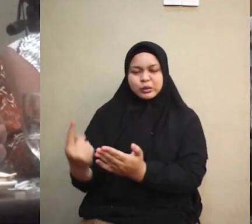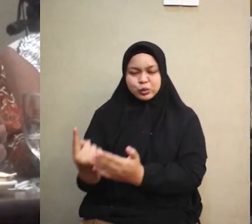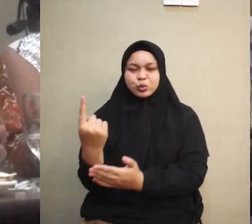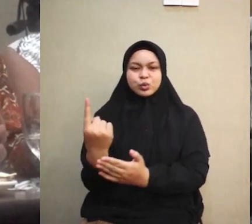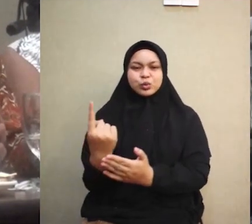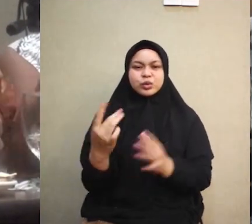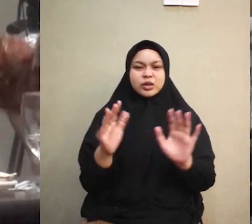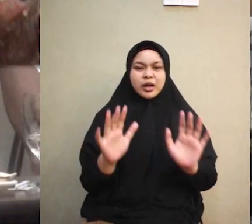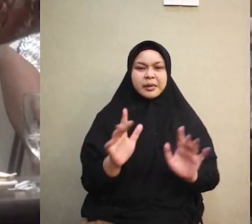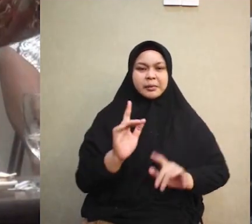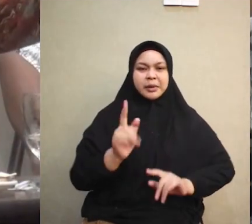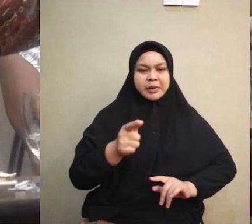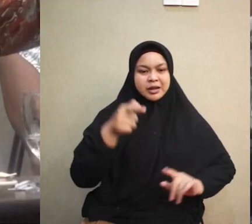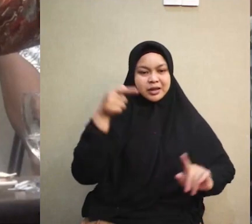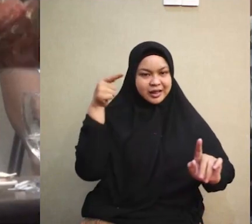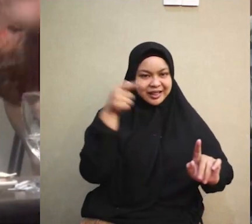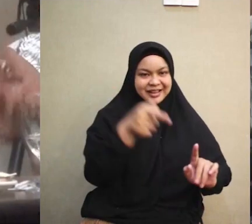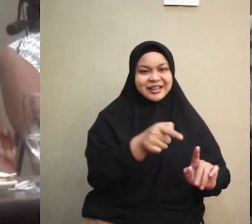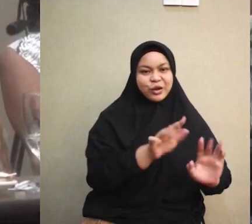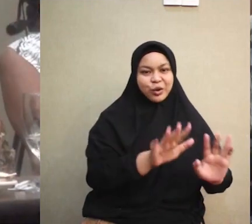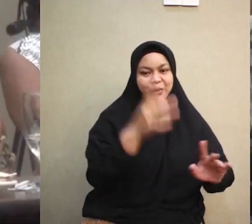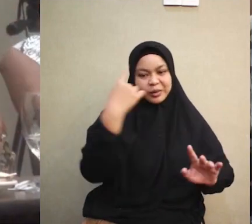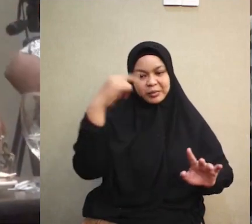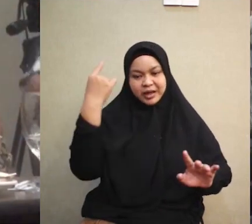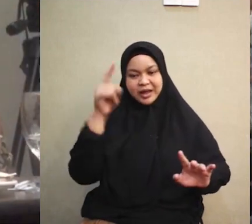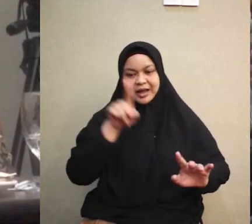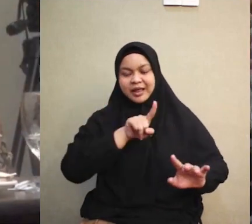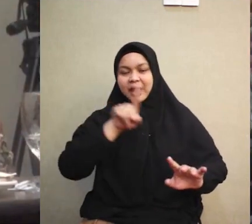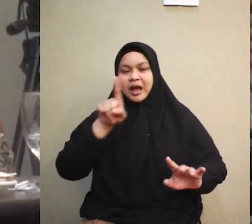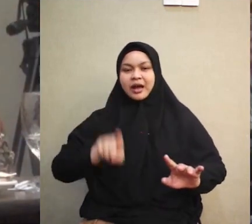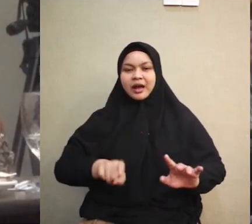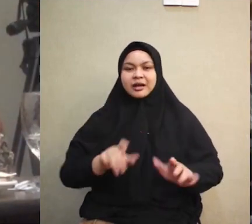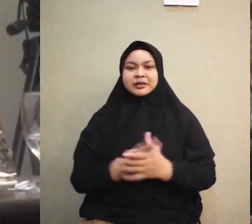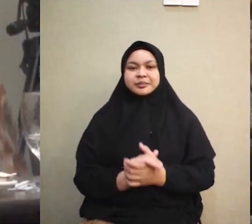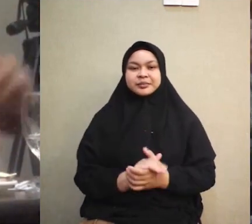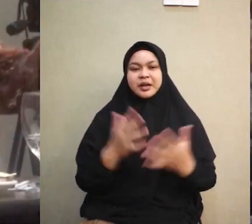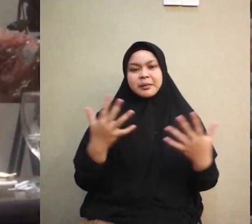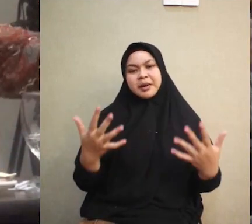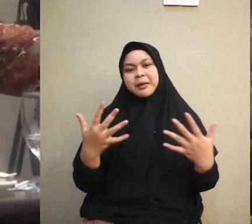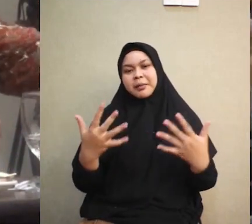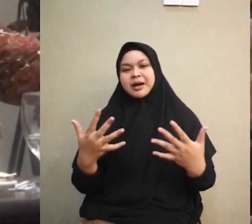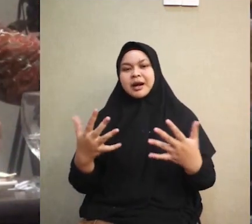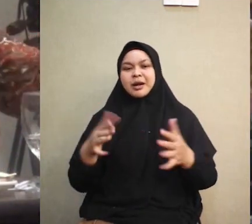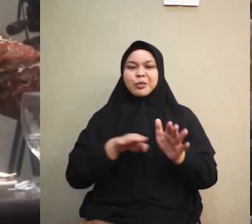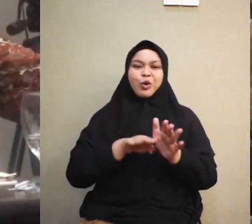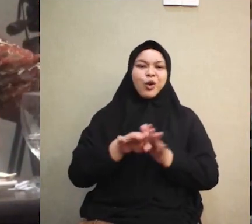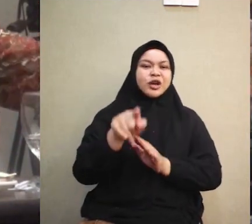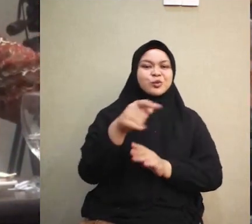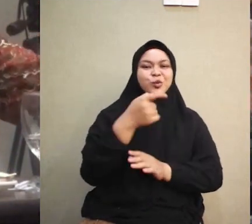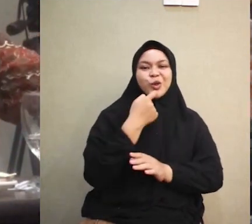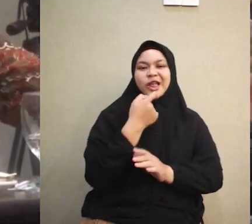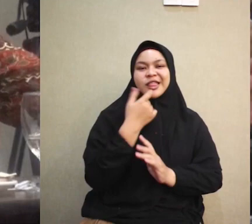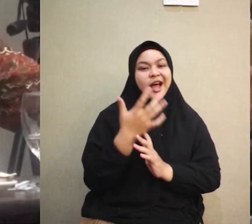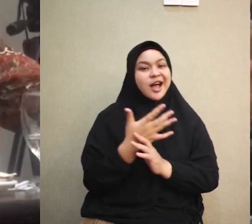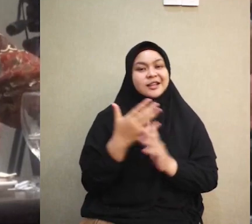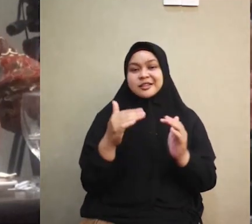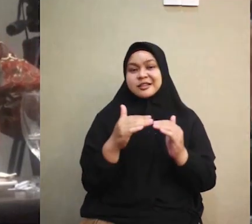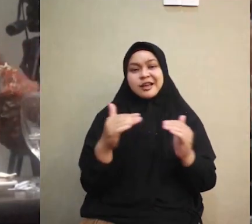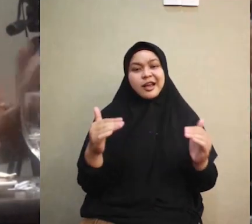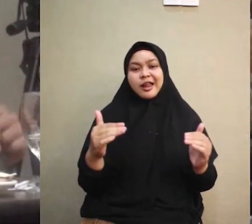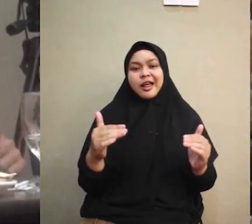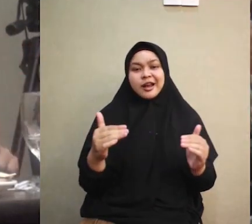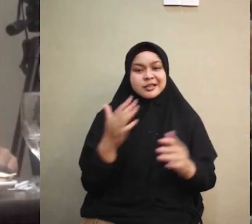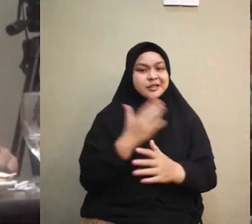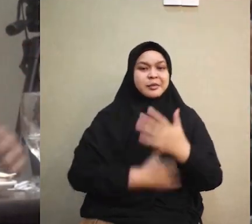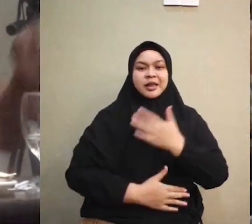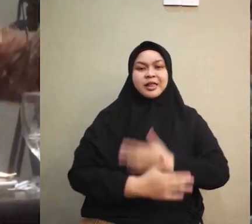memang kita cuma ngeklik gitu ya kalau pemerintah ditanya gitu kan Bagaimana progresmu soal akses keadilan disabilitas